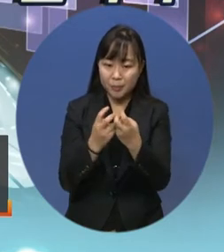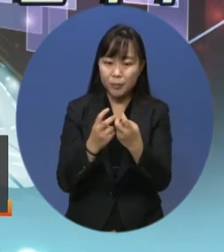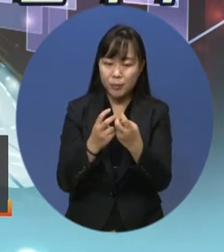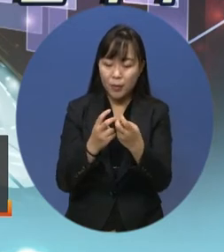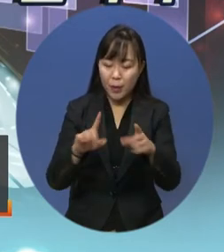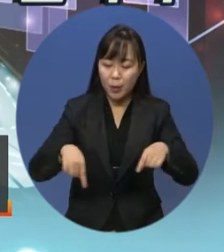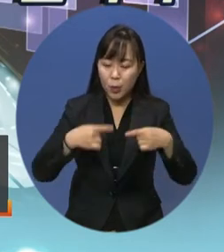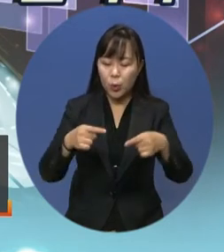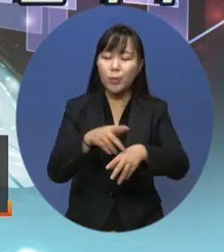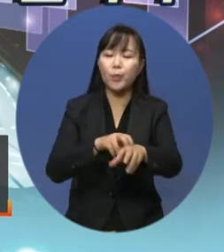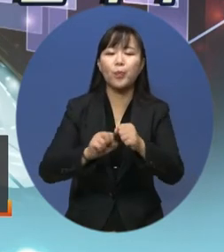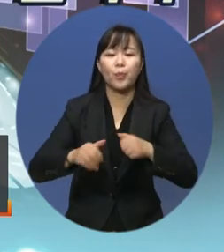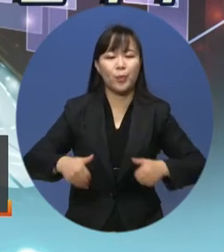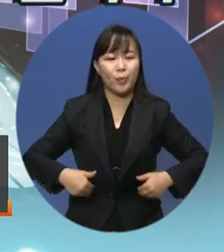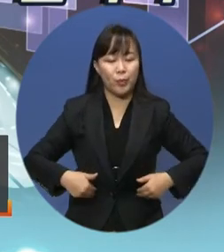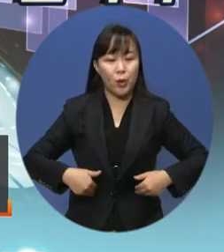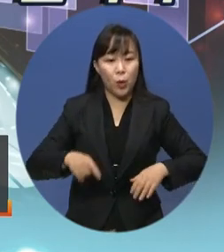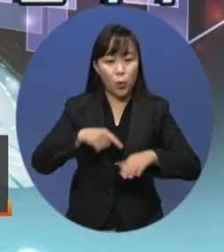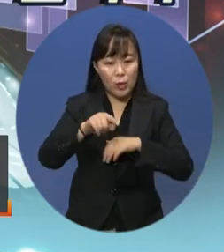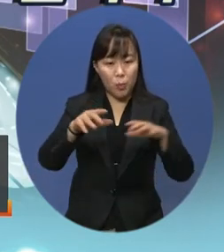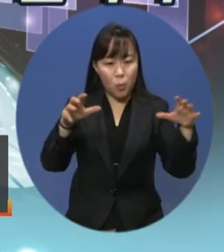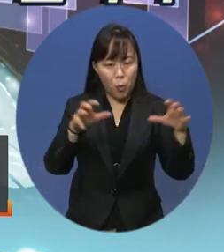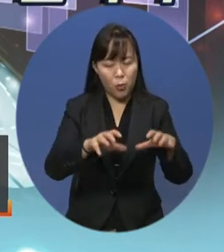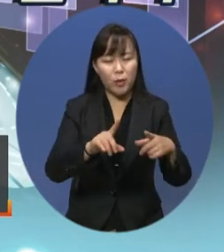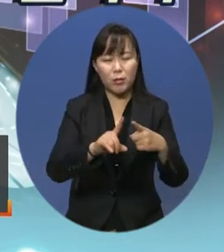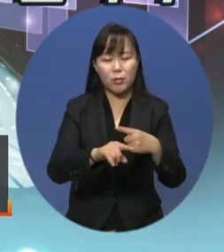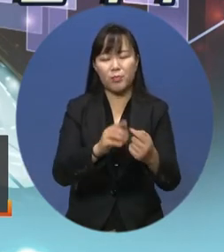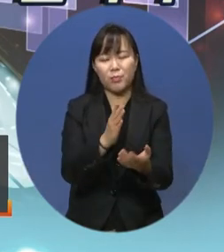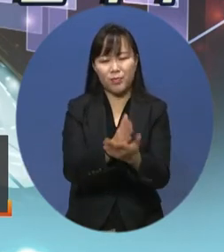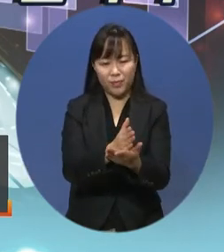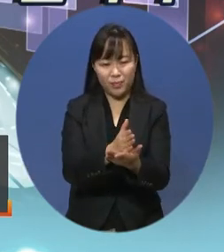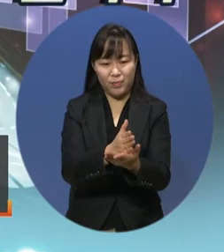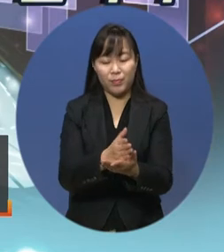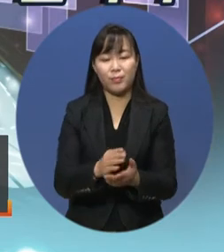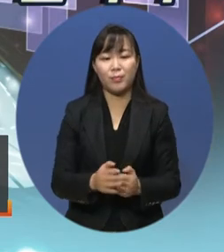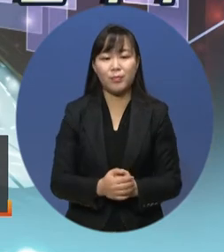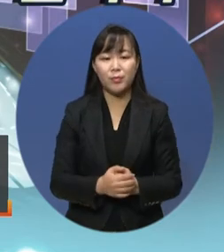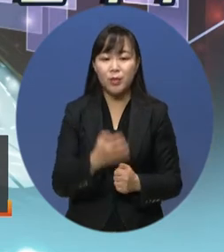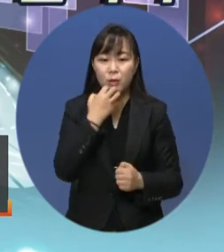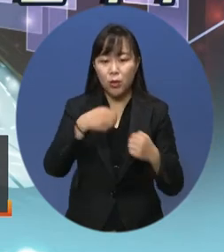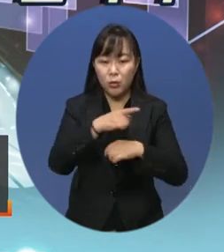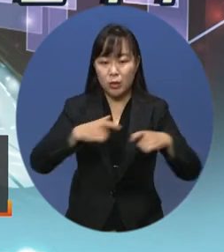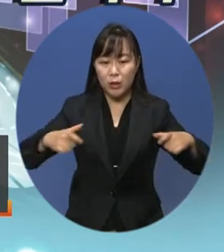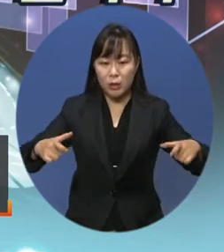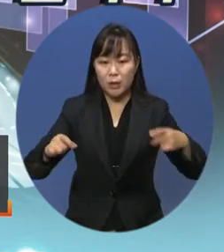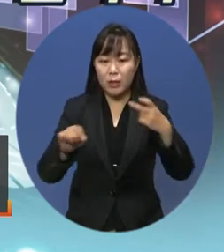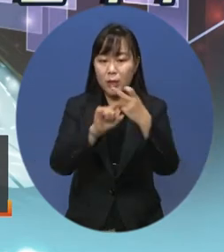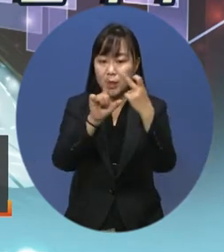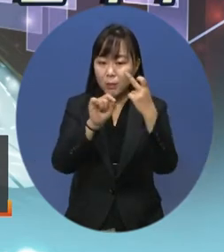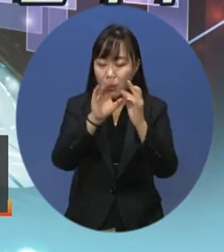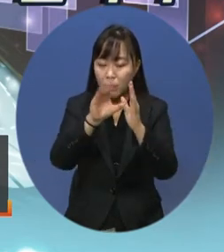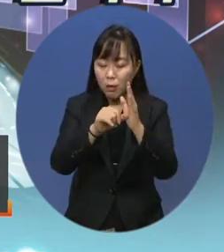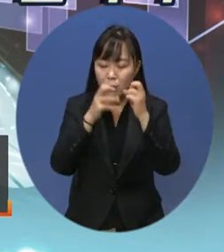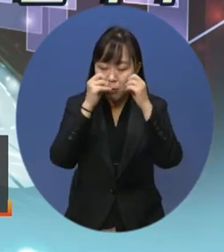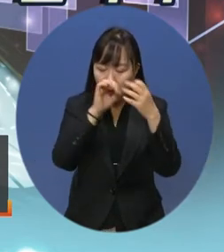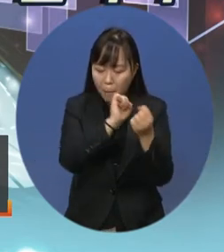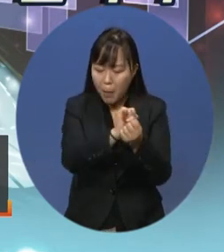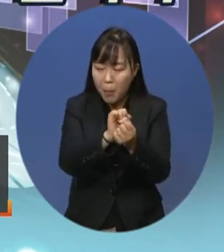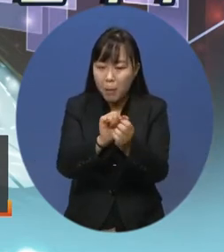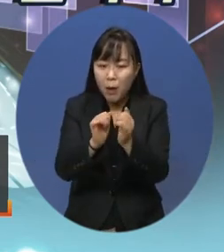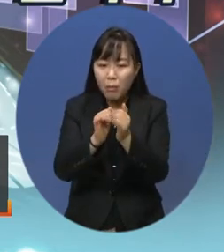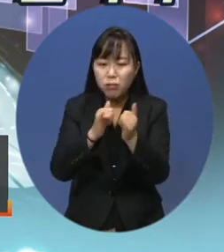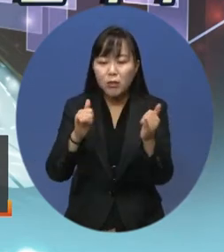동참해야 합니다. 외출 모임 등도 자제해야 합니다. 수도권은 12월 들어서 신규